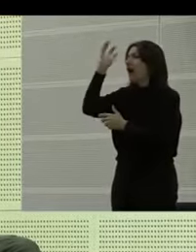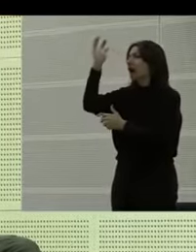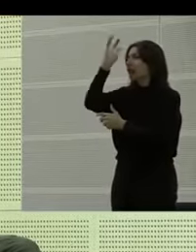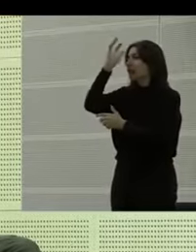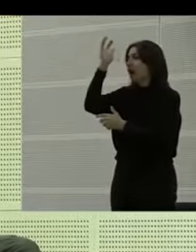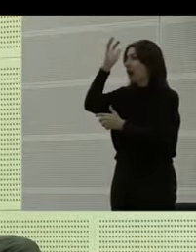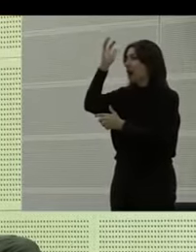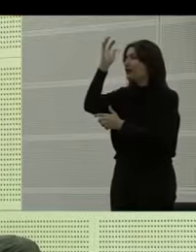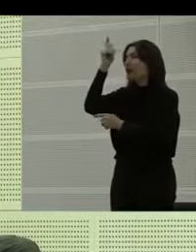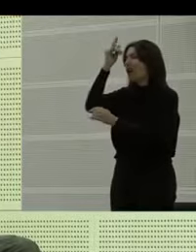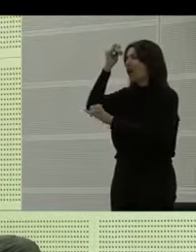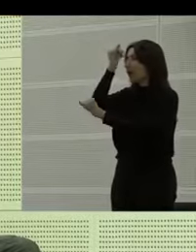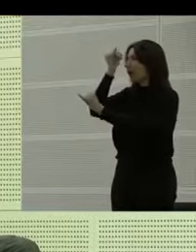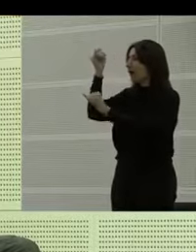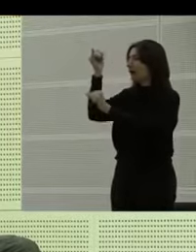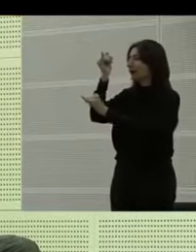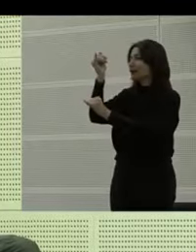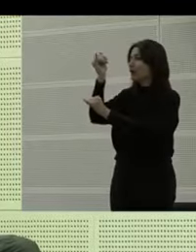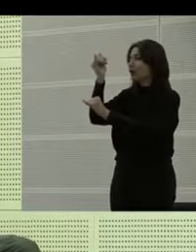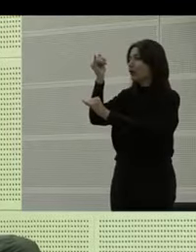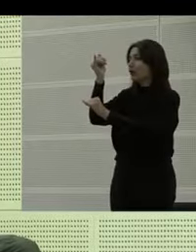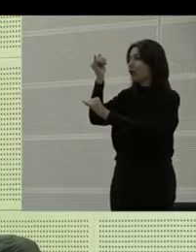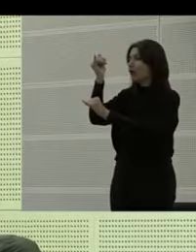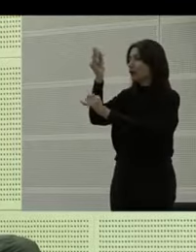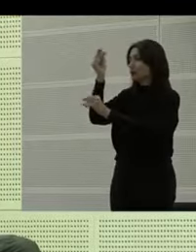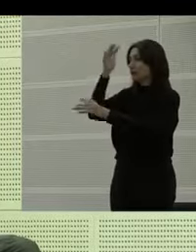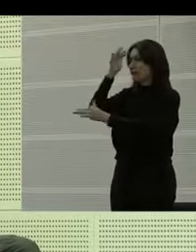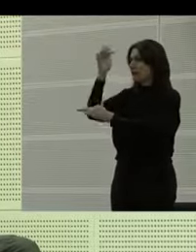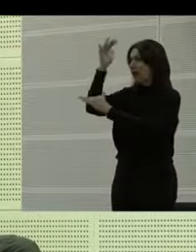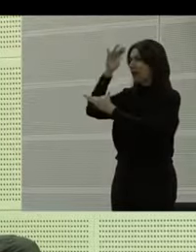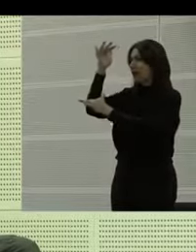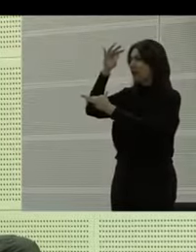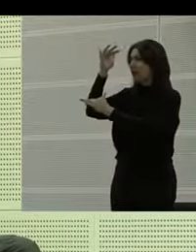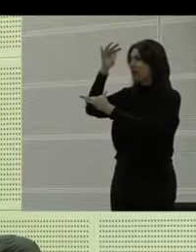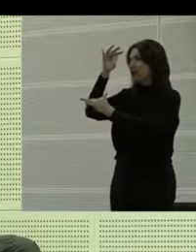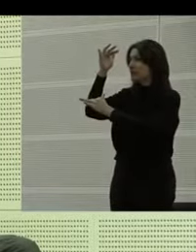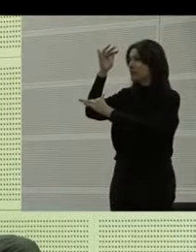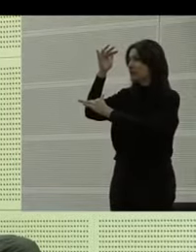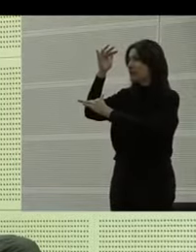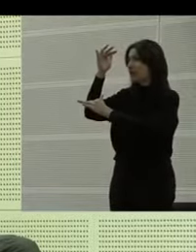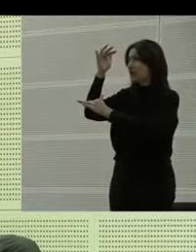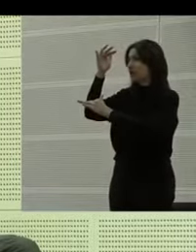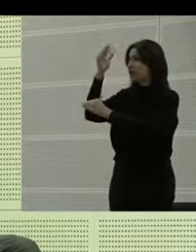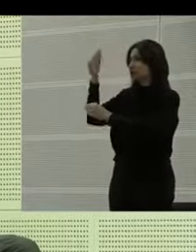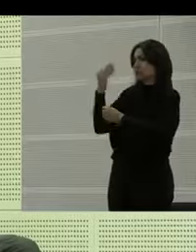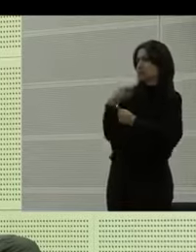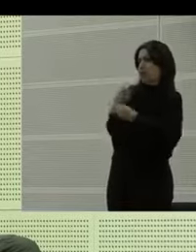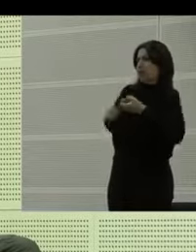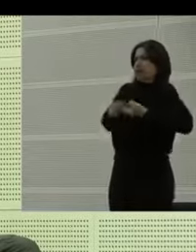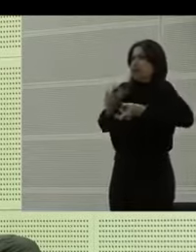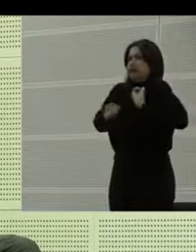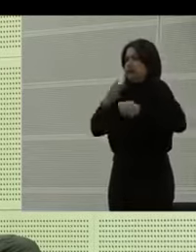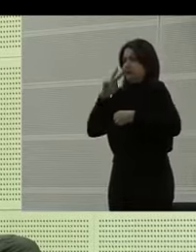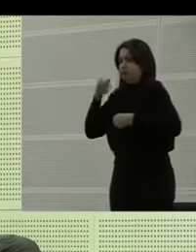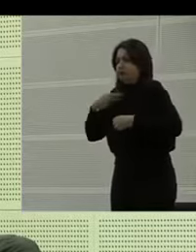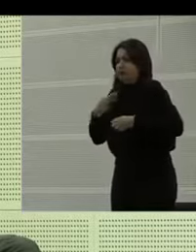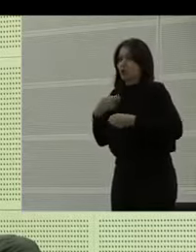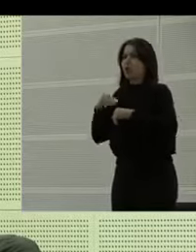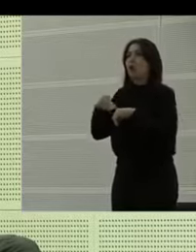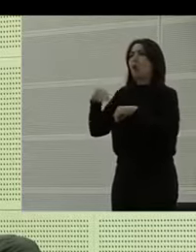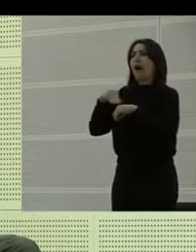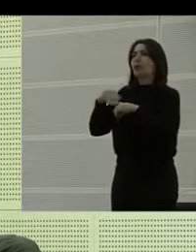una in particolare mi ha molto turbata, mi ha posto delle domande, ed è stata quando mi hanno letto,